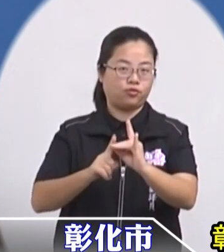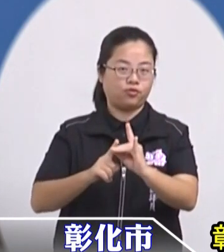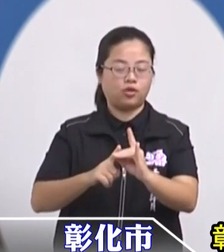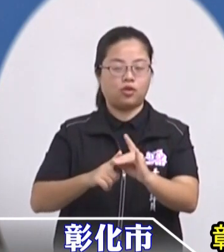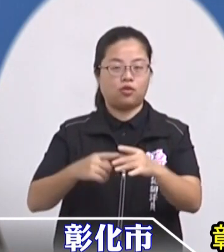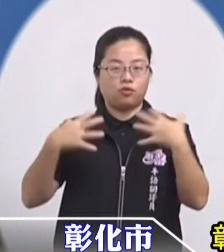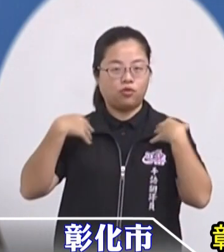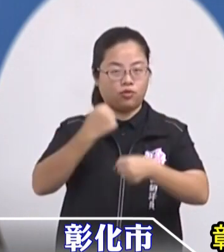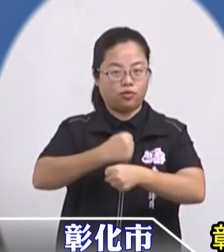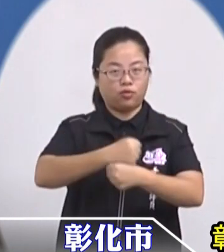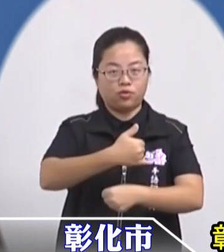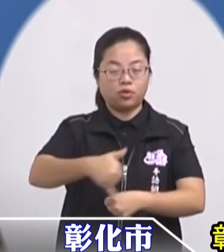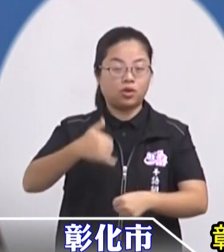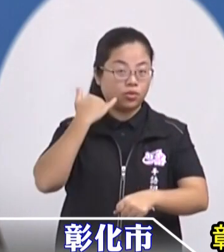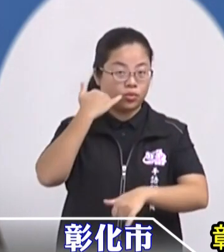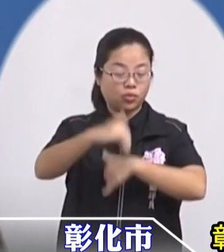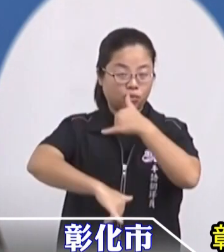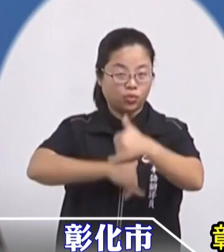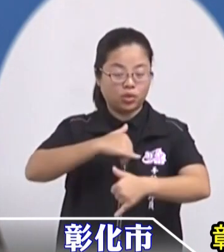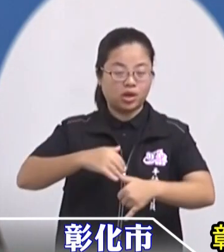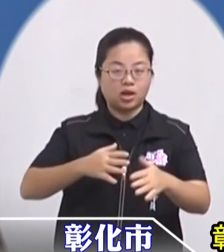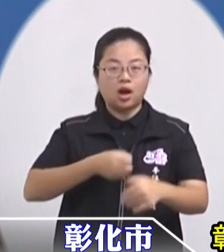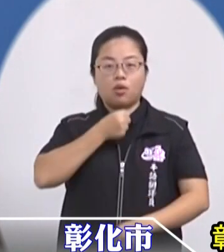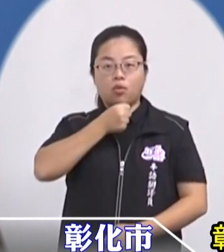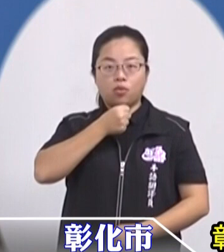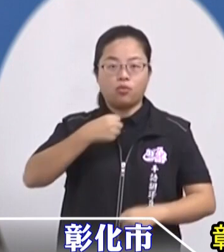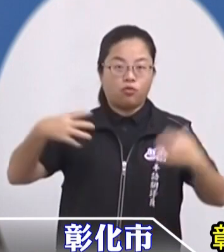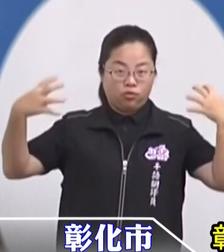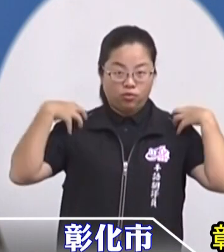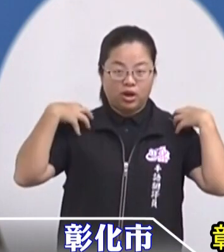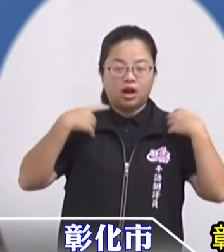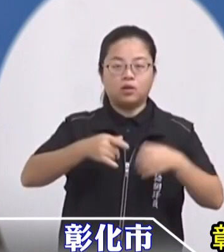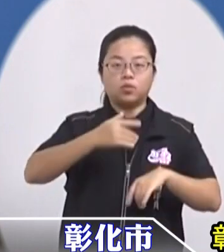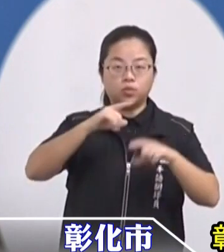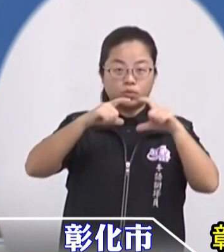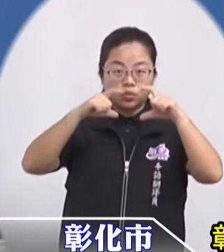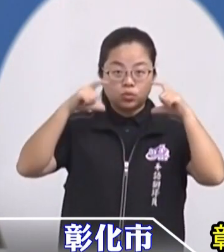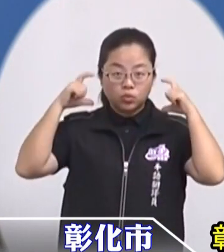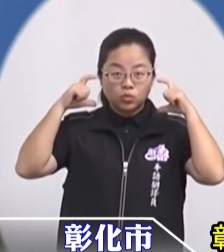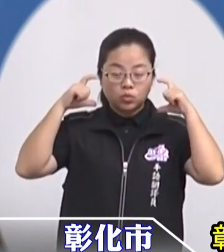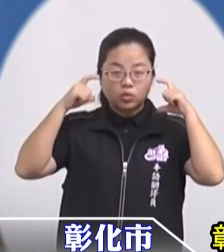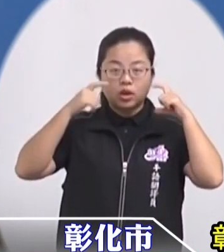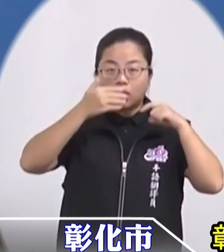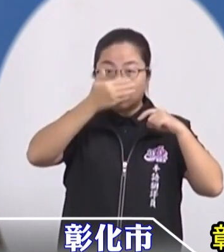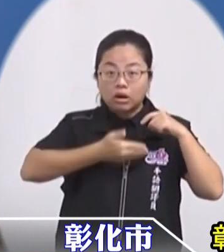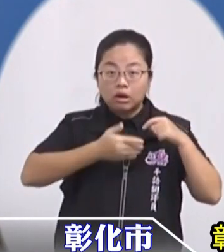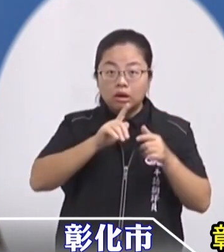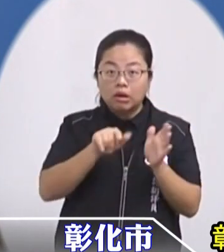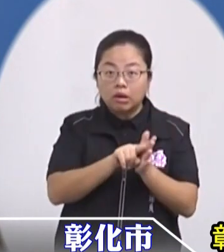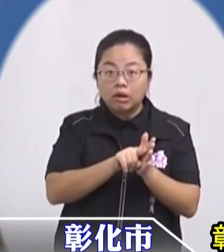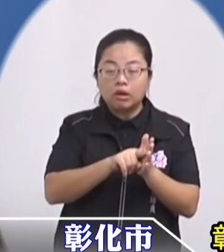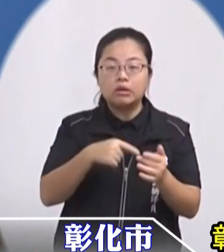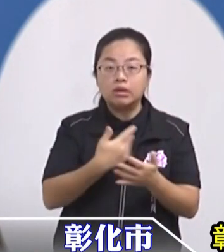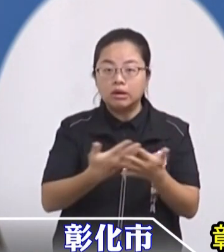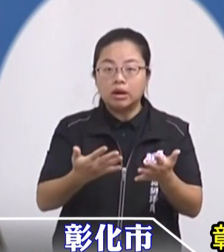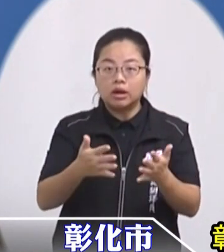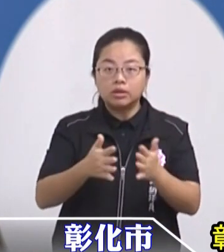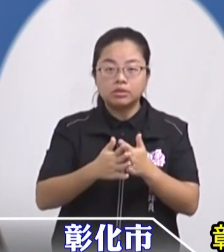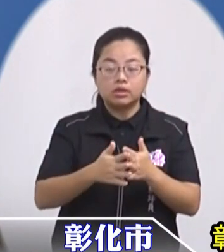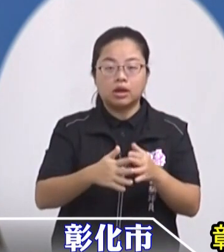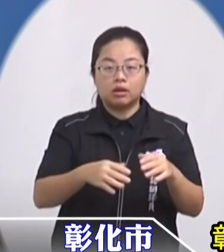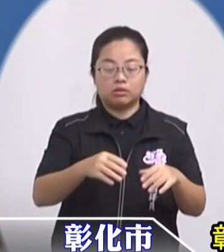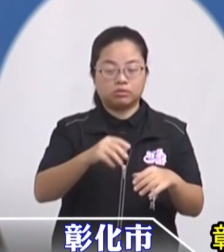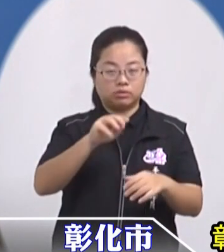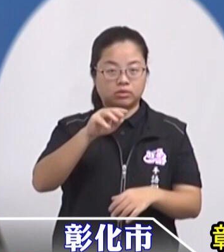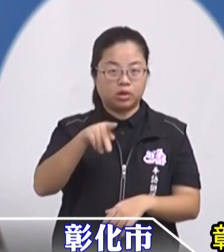那如果你在活动内要主持这个仪式的话，你要把口罩暂脱口罩的时候，通通要有3天内